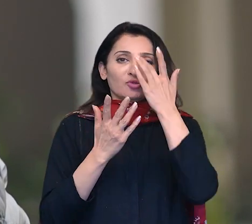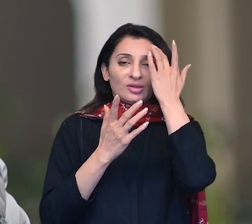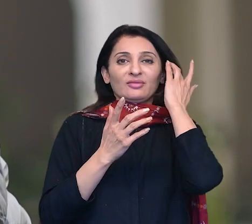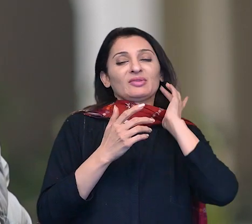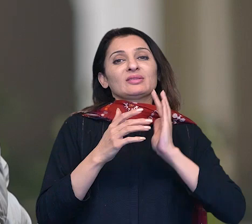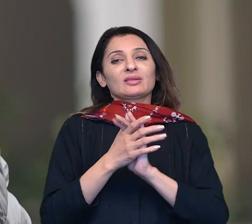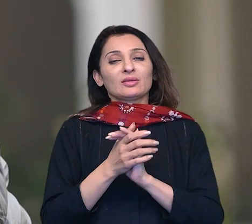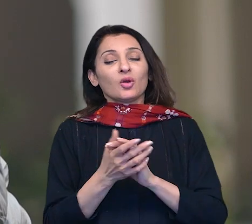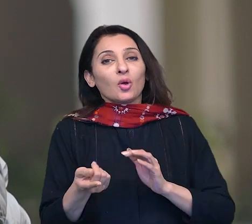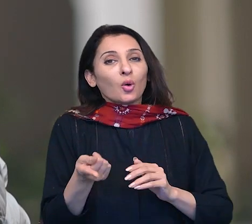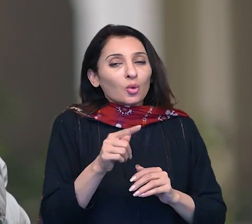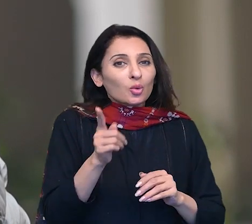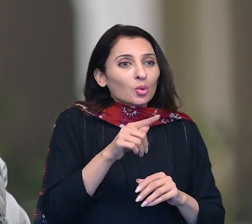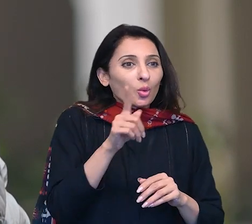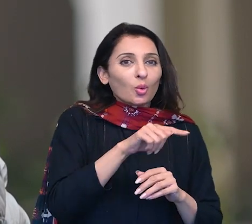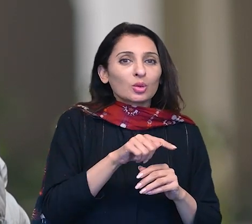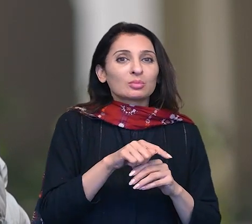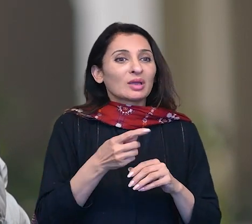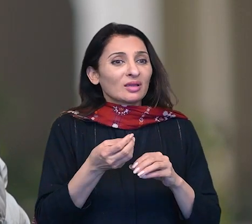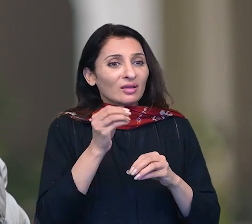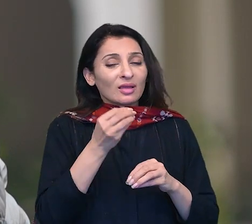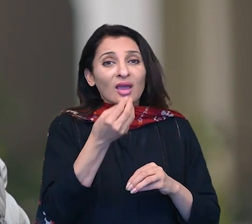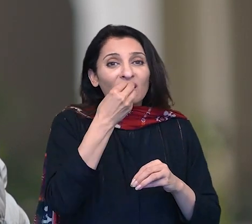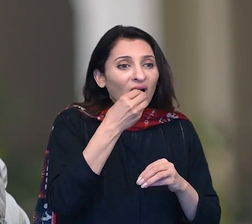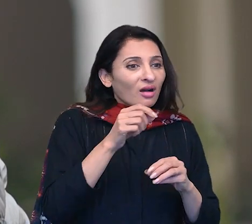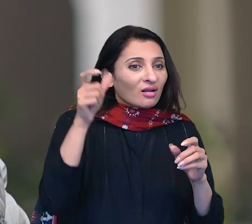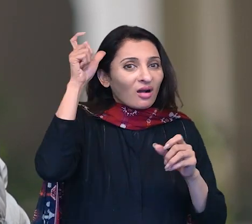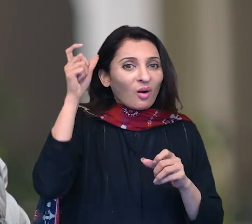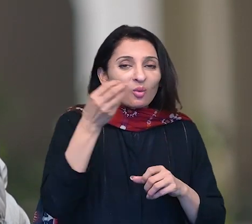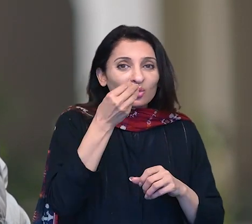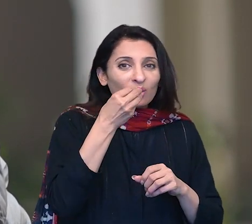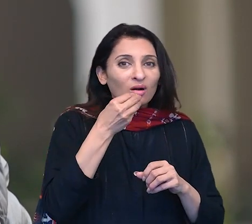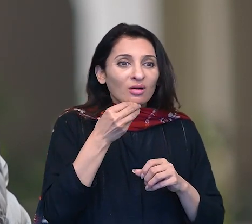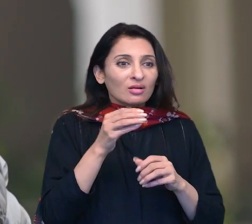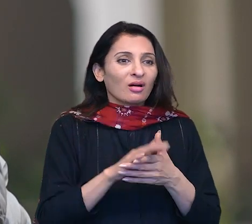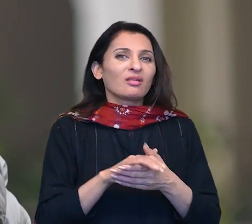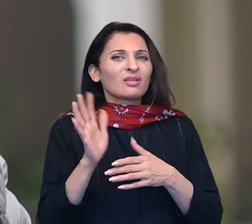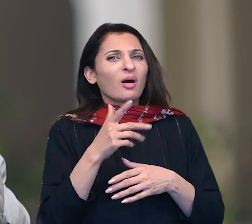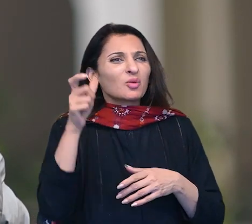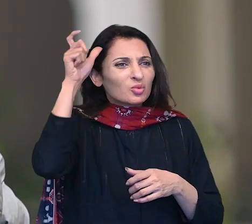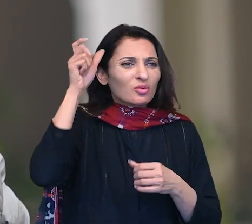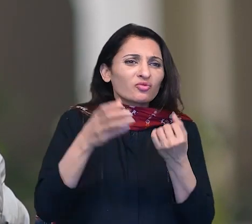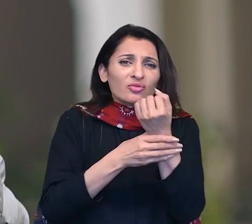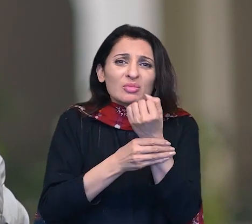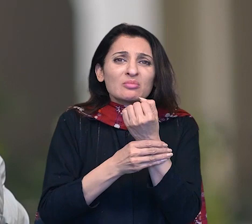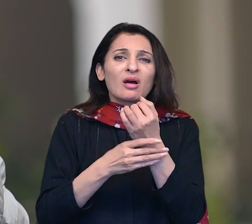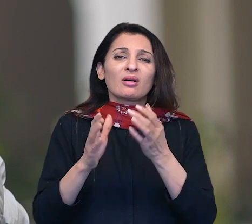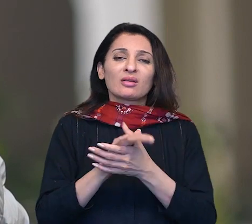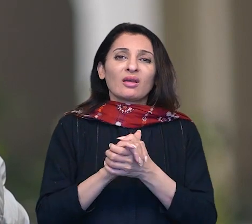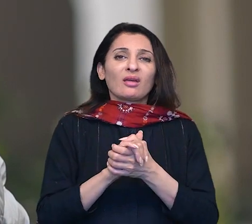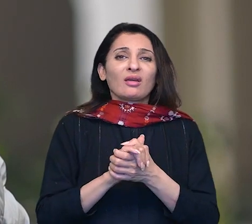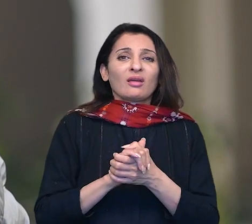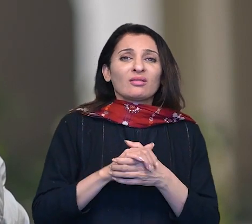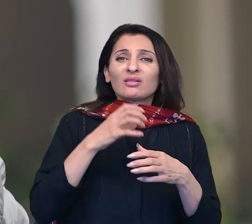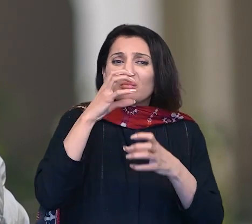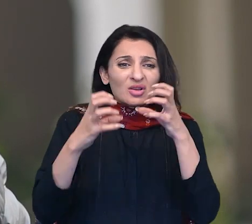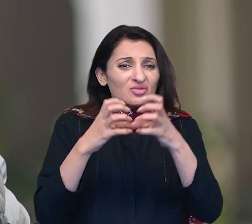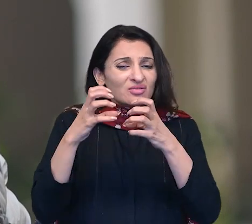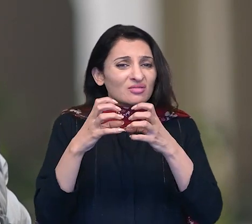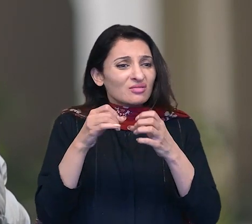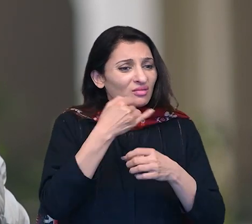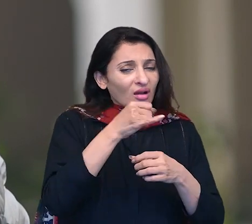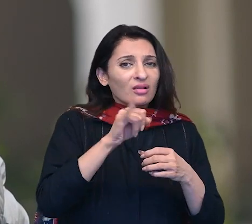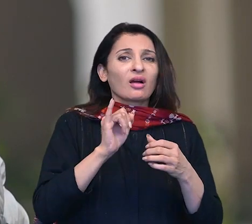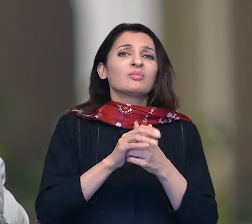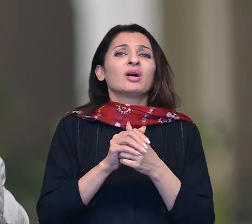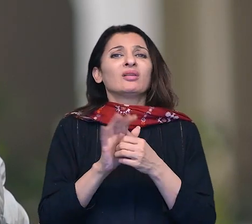है, तो I faced a lot of difficulties, like रोज़ के जो है वो फीडिंग में